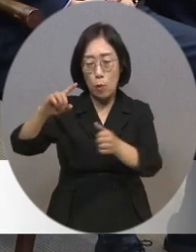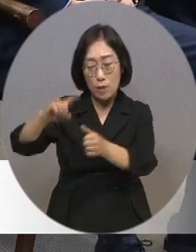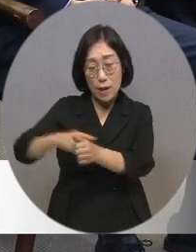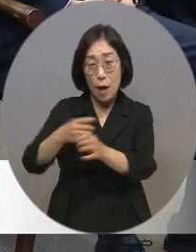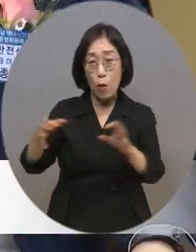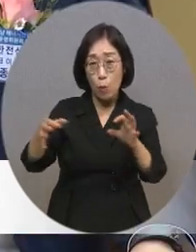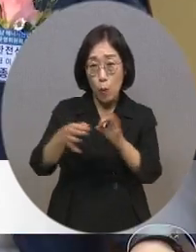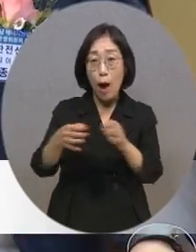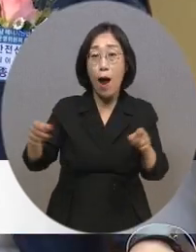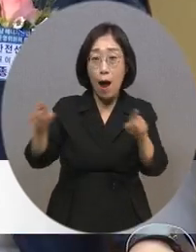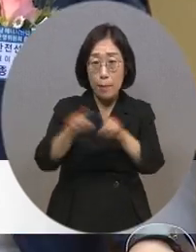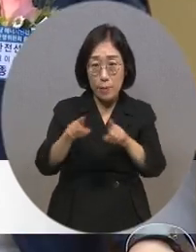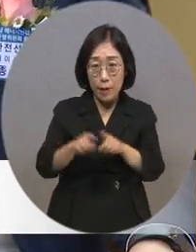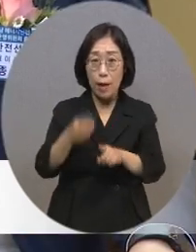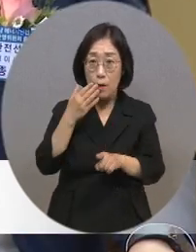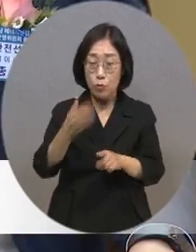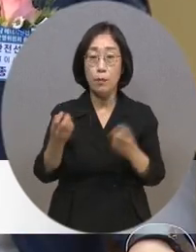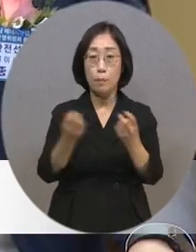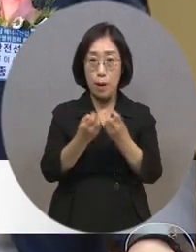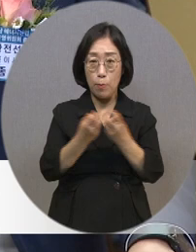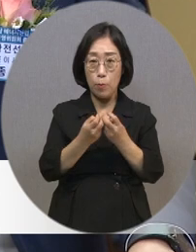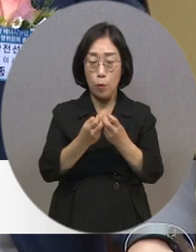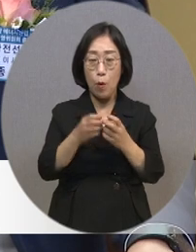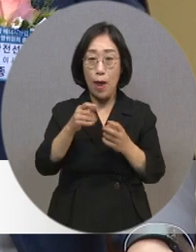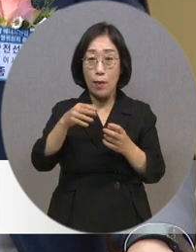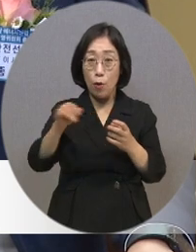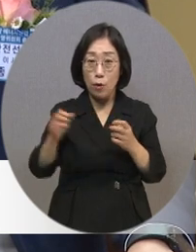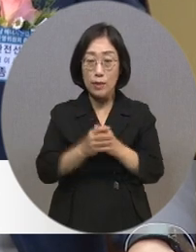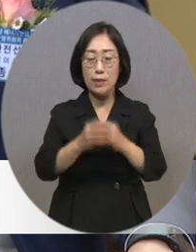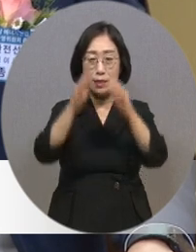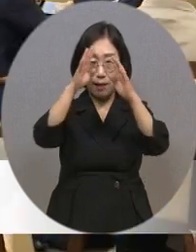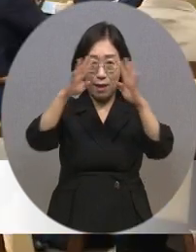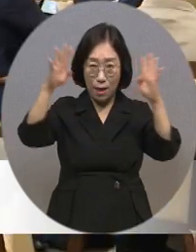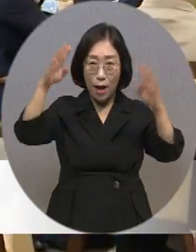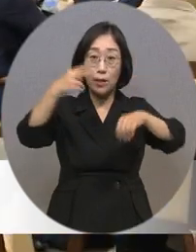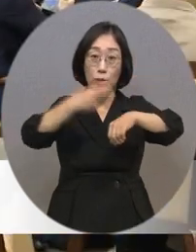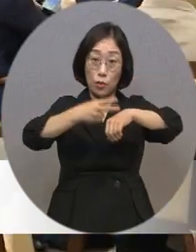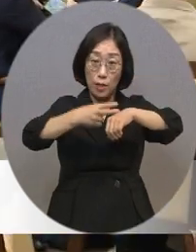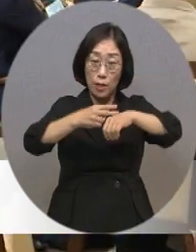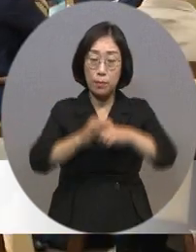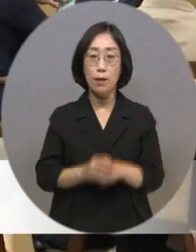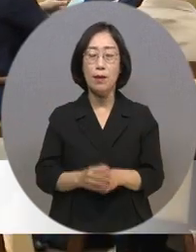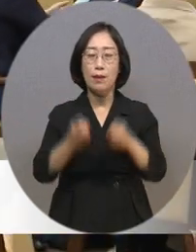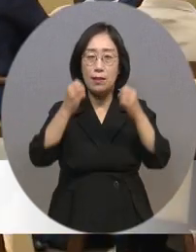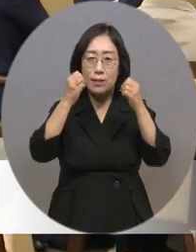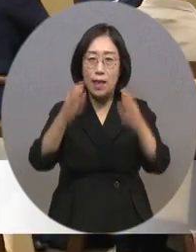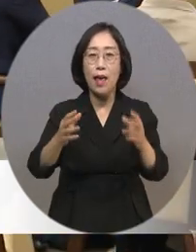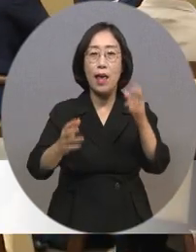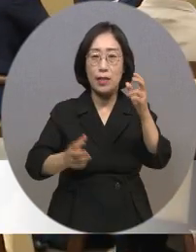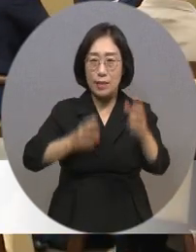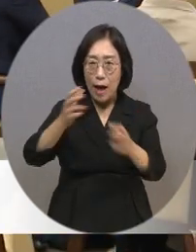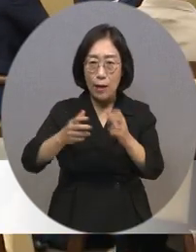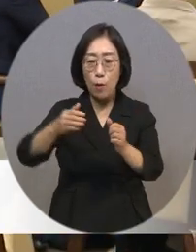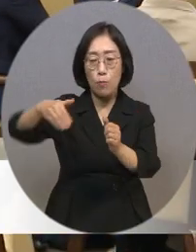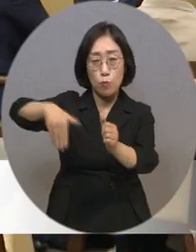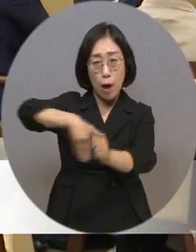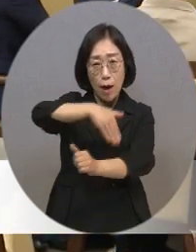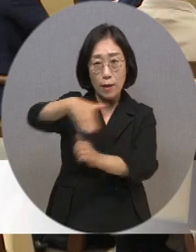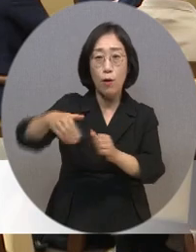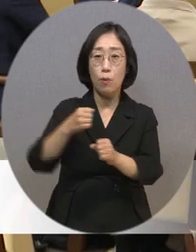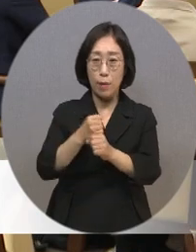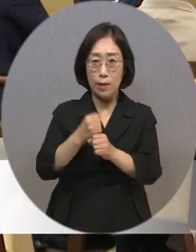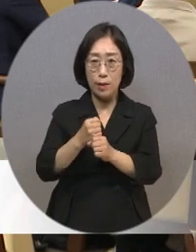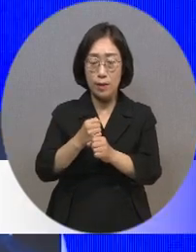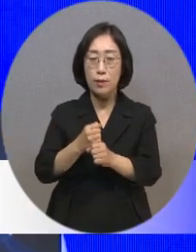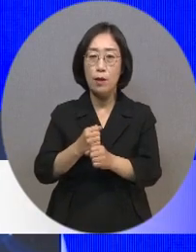발표, 김승환 한국에너지공과대학교 교수의 에너지 신산업 생태계 조성 강연,